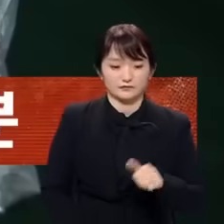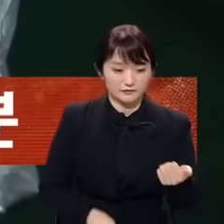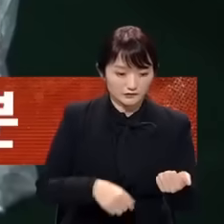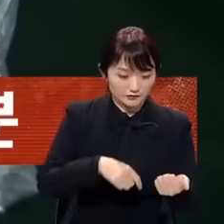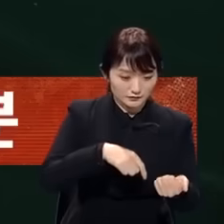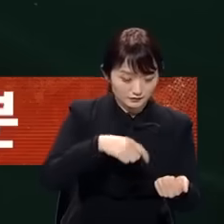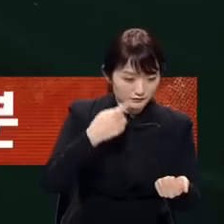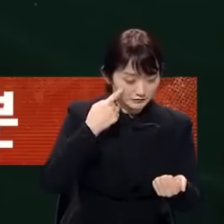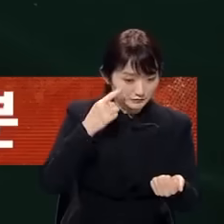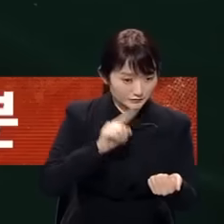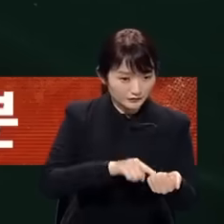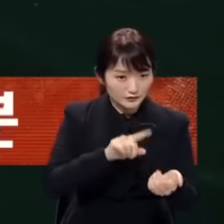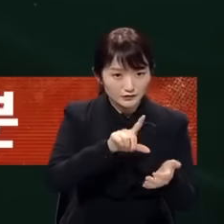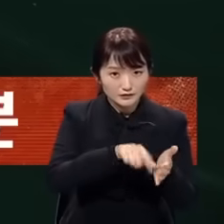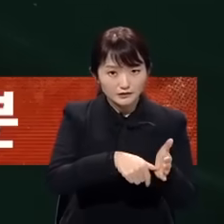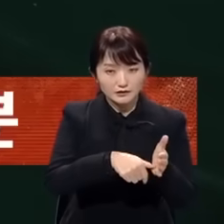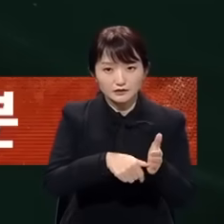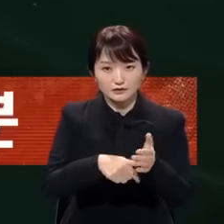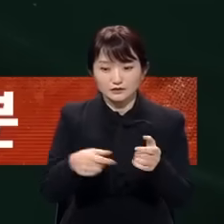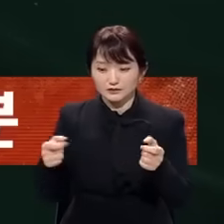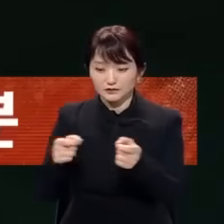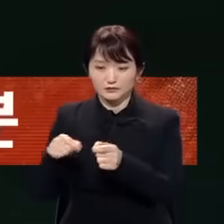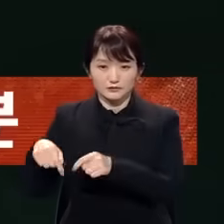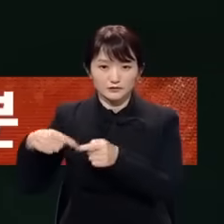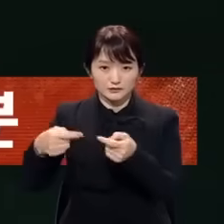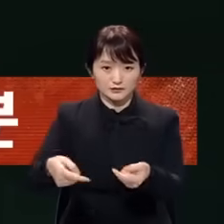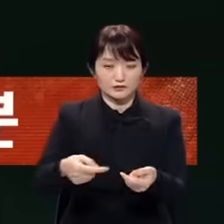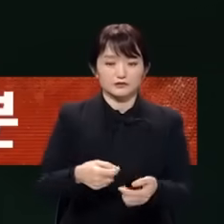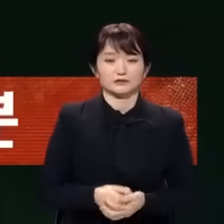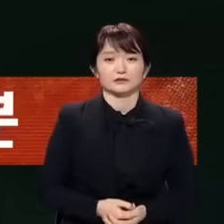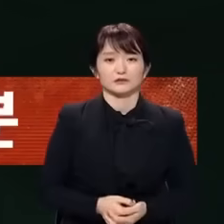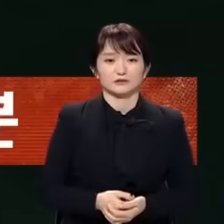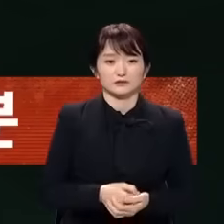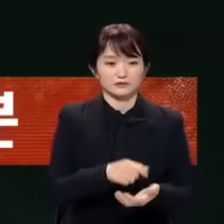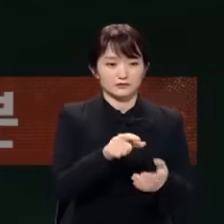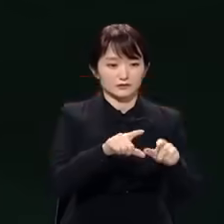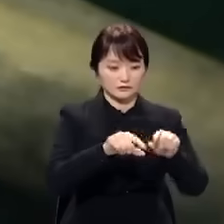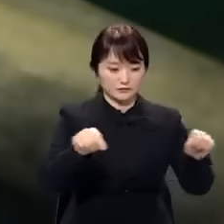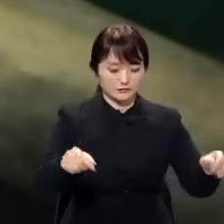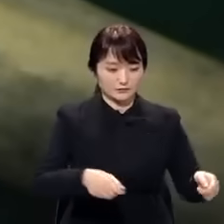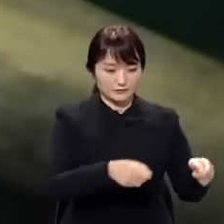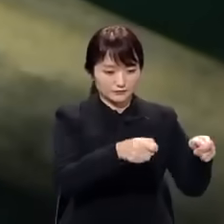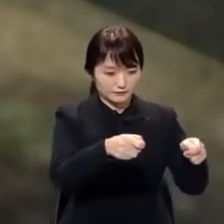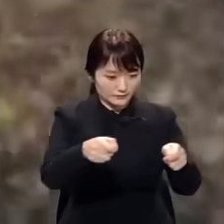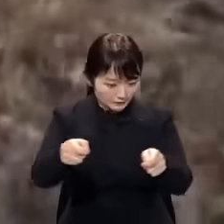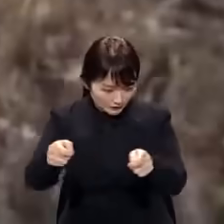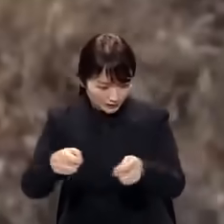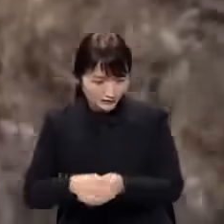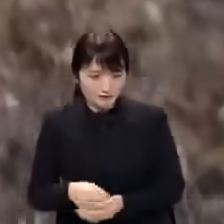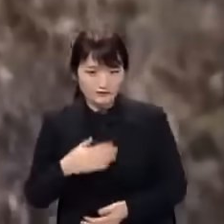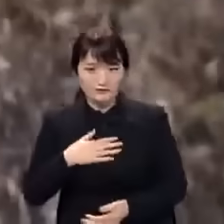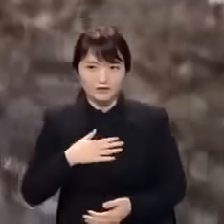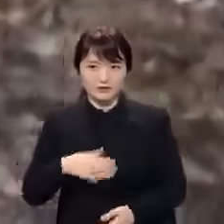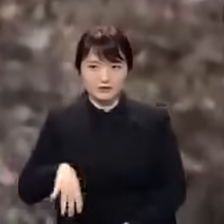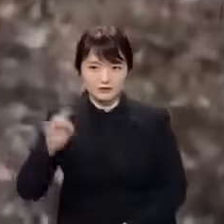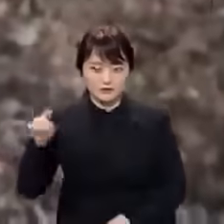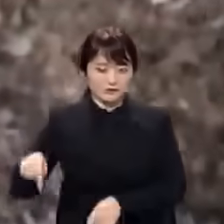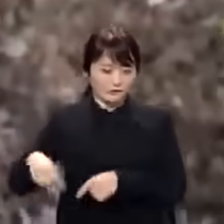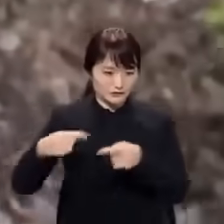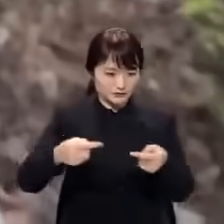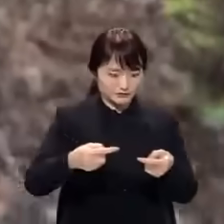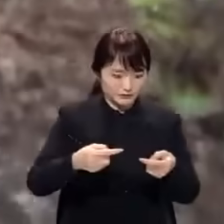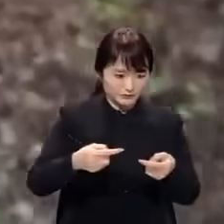옆에 있었는데 제사상을 차렸다고 합니다 경찰이 그런데 그 앞에서 내가 먼저 예를 갖추게 해 달라 이렇게 얘기하는 뻔뻔함을